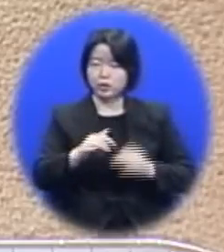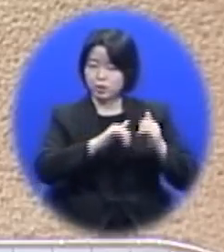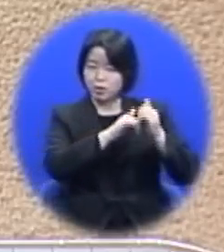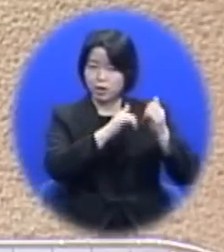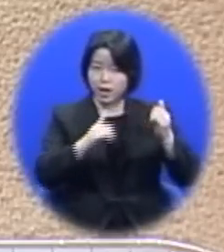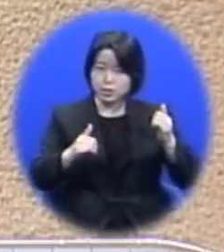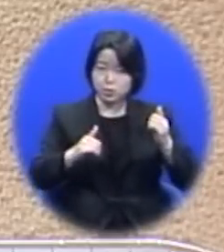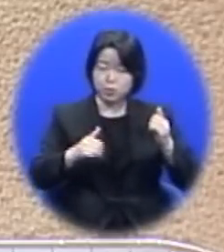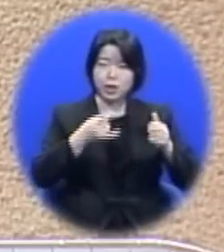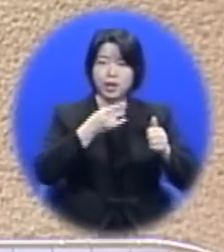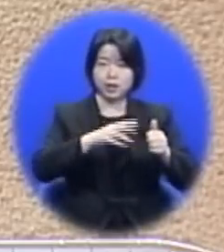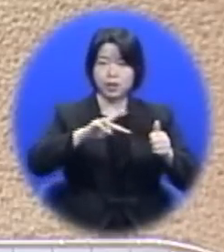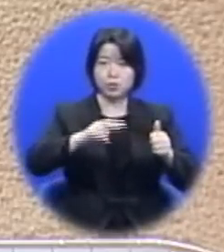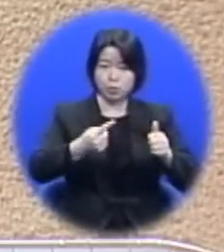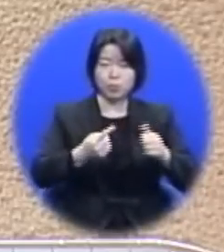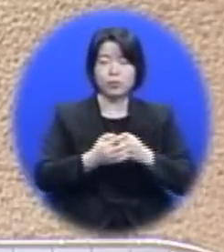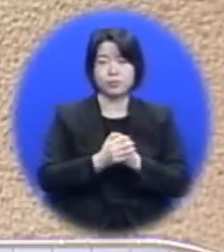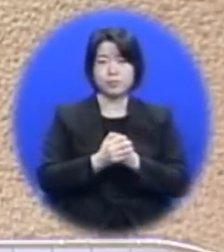가족에게도